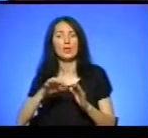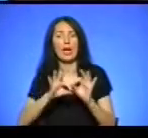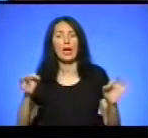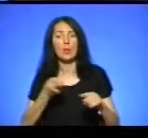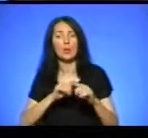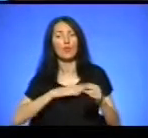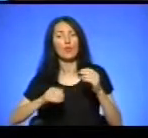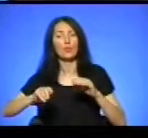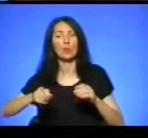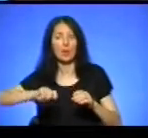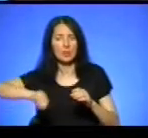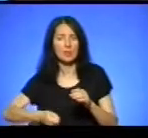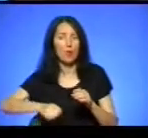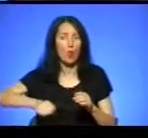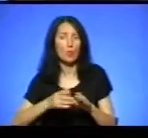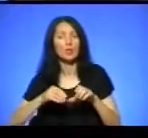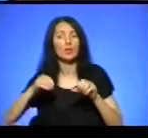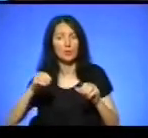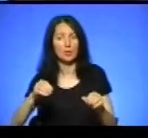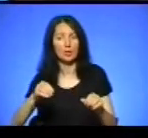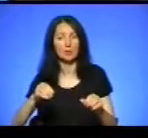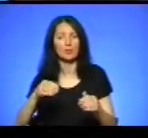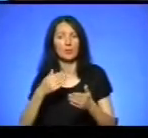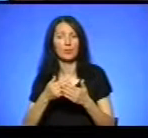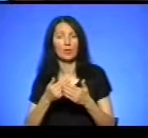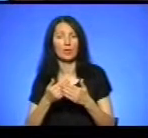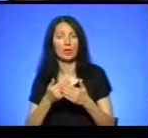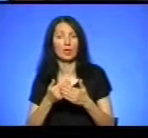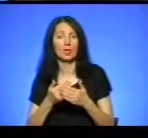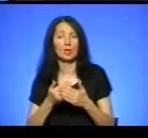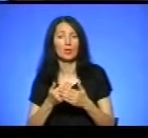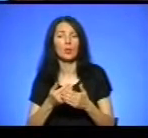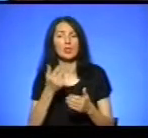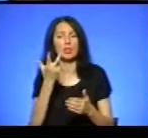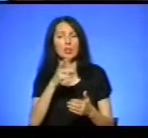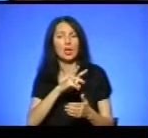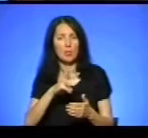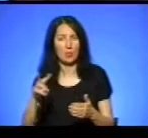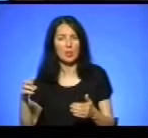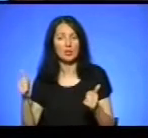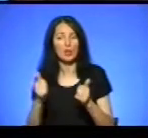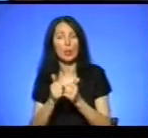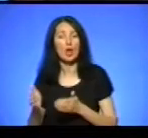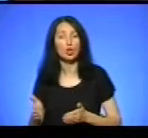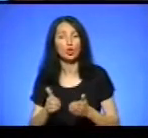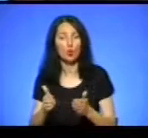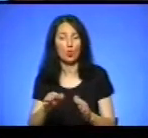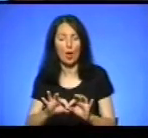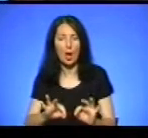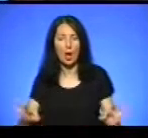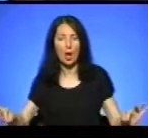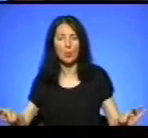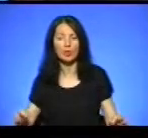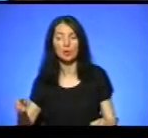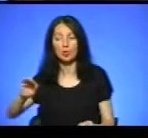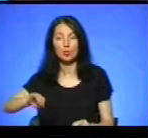Воно буквально йде десь порядка два з половиною, тому що майже три метри біля самої дологи, там тротуара немає. А він